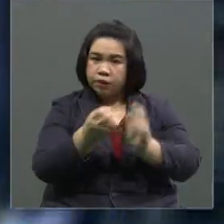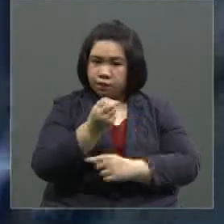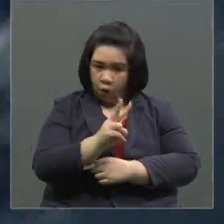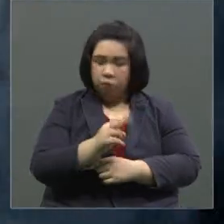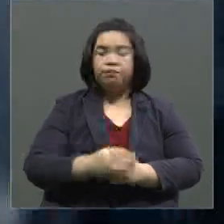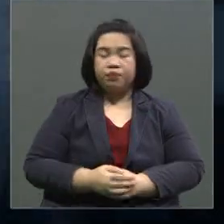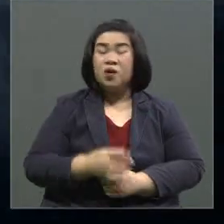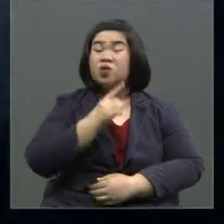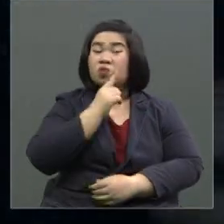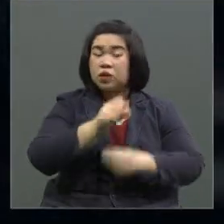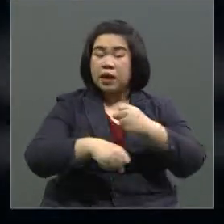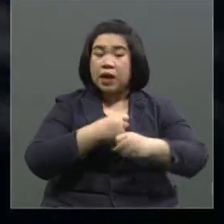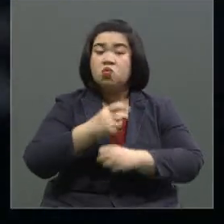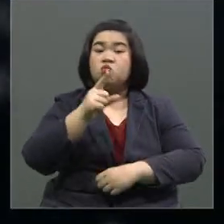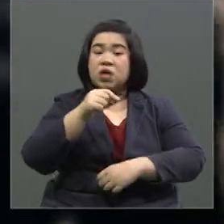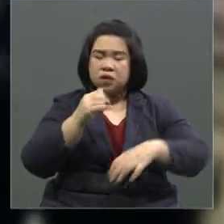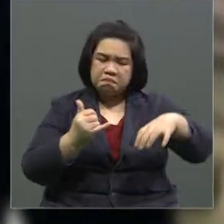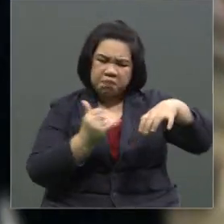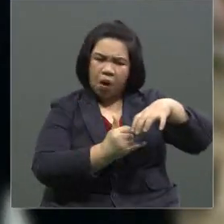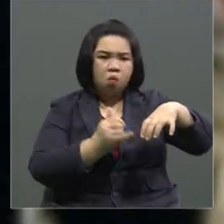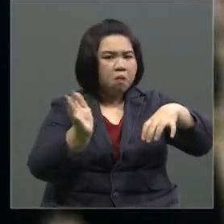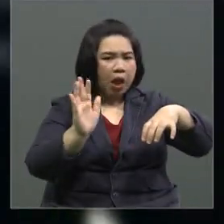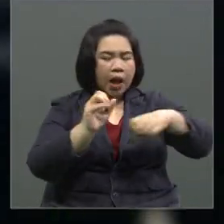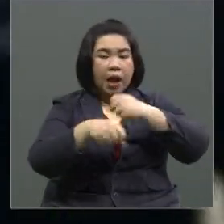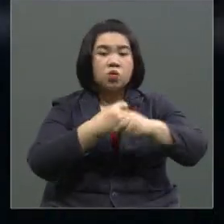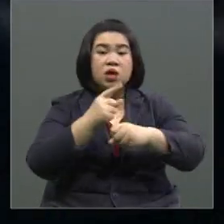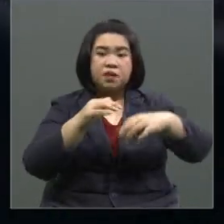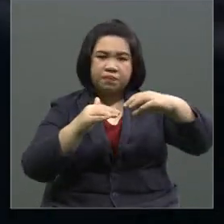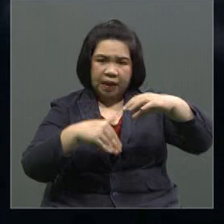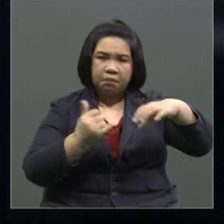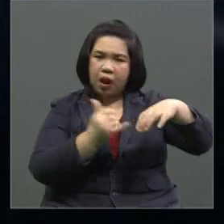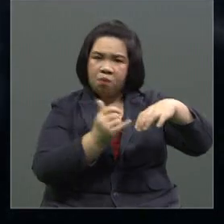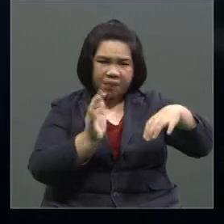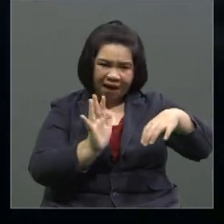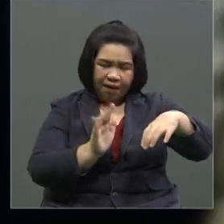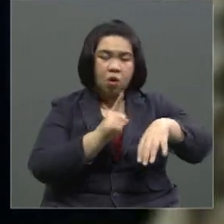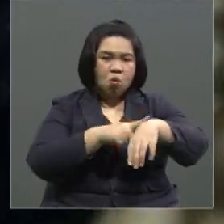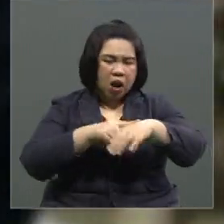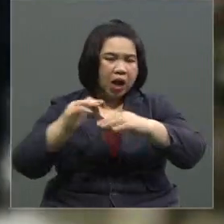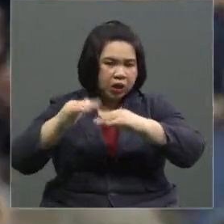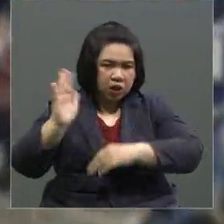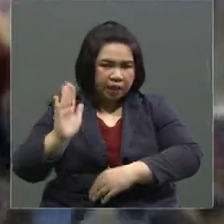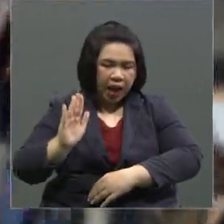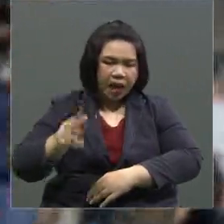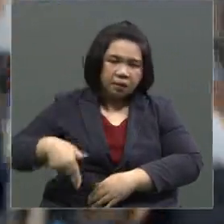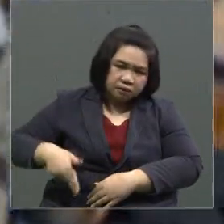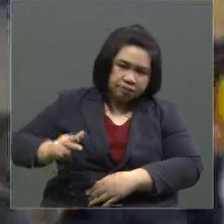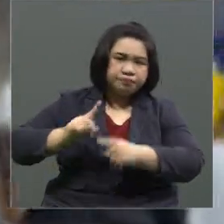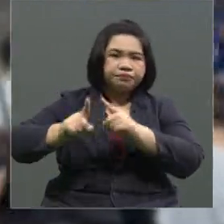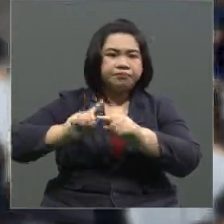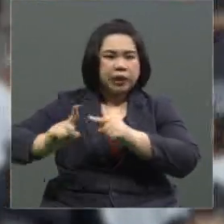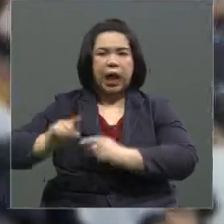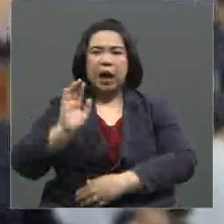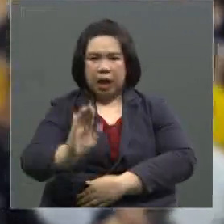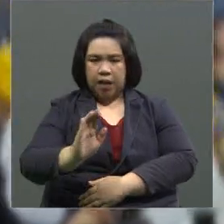ะอายุต่ำกว่า20ปีเข้าใช้บริการไม่เปิดบริการเกินเวลาห้ามพกพาอาวุธไม่ขายสุราเกินเวล